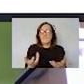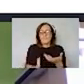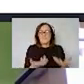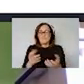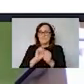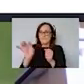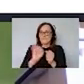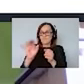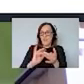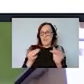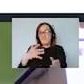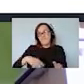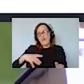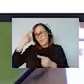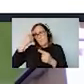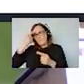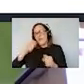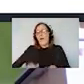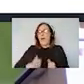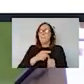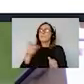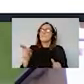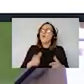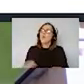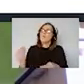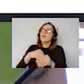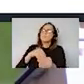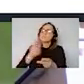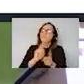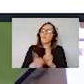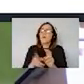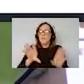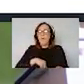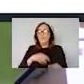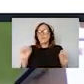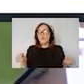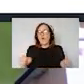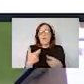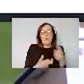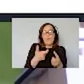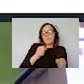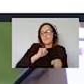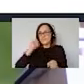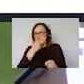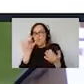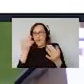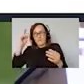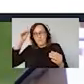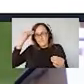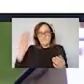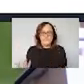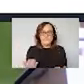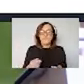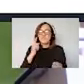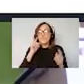rzucam Państwu link, warto o tym myśleć, żeby uczestnicy w trakcie mogli coś robić, żeby w trakcie mogli działać, bo wtedy będzie im też łatwiej. I to, na co